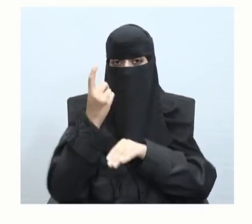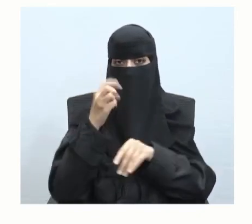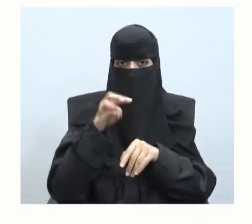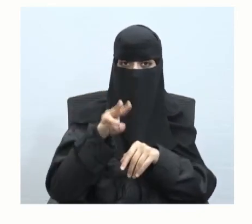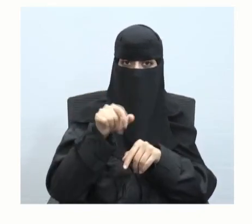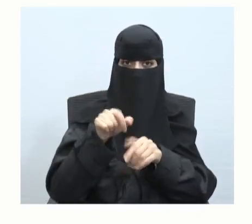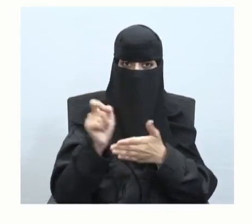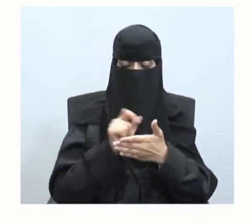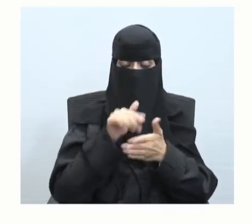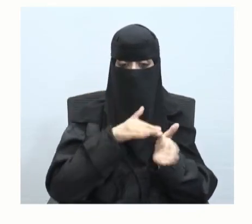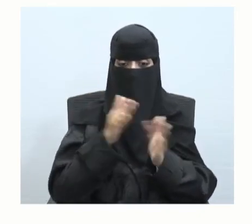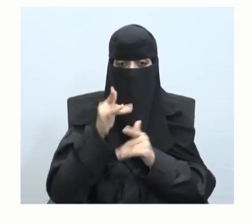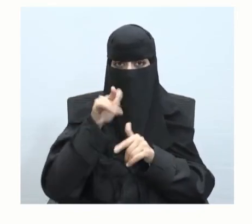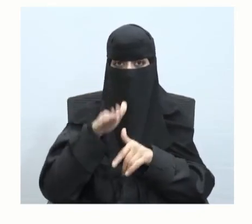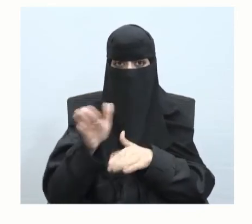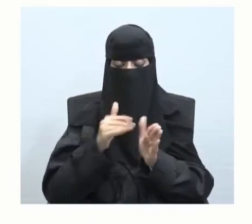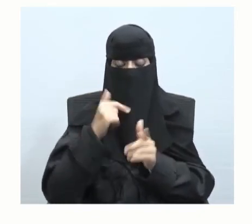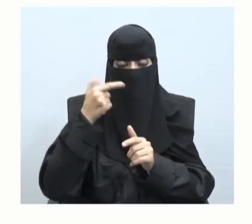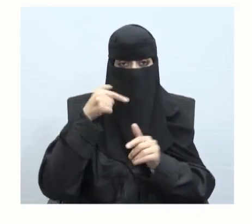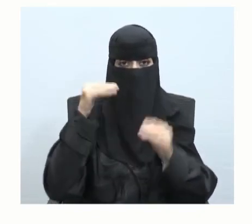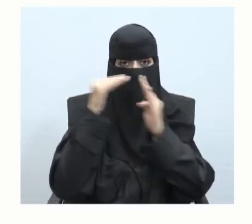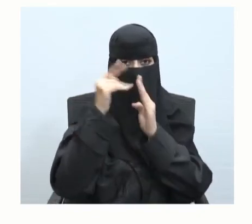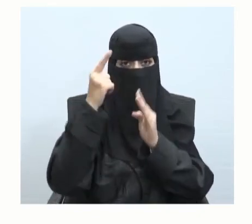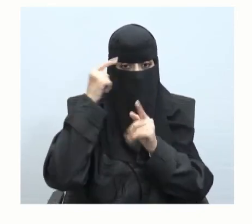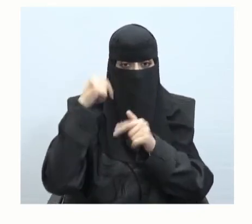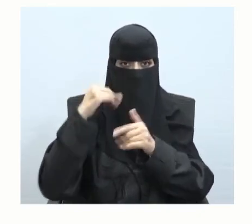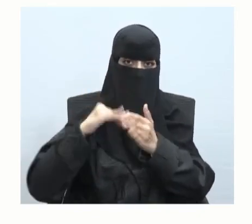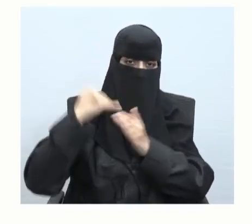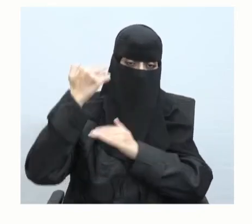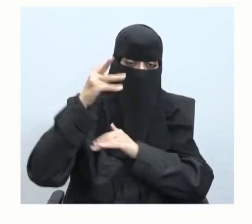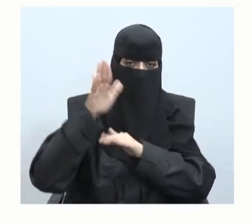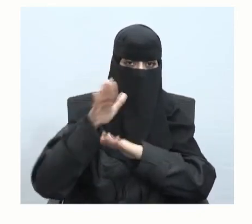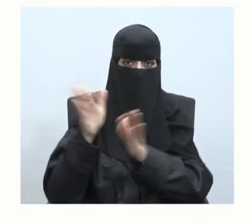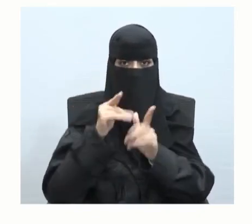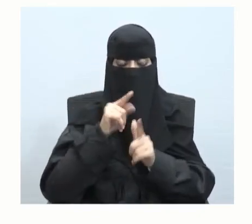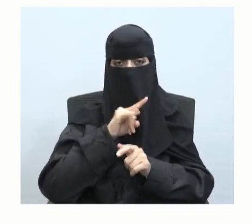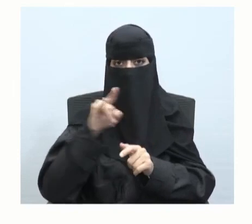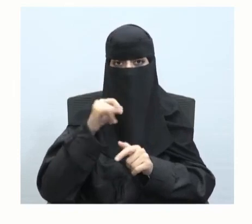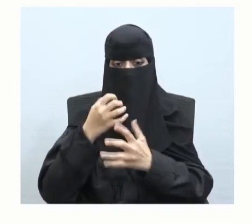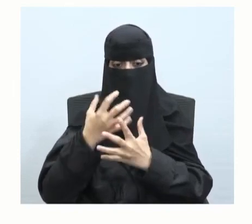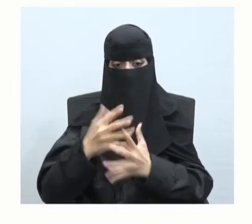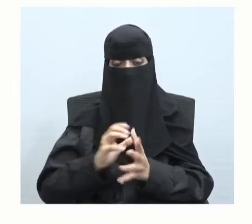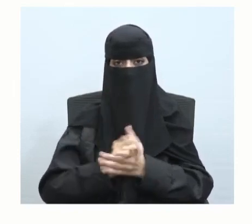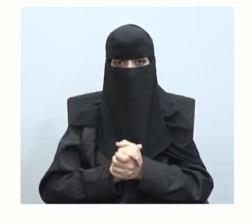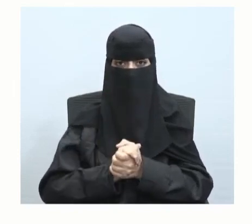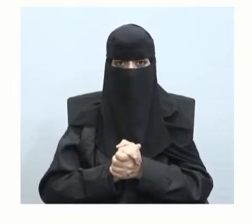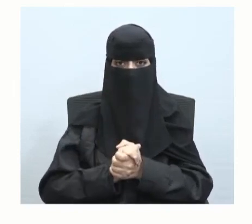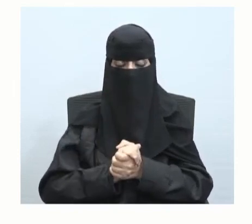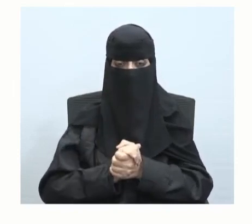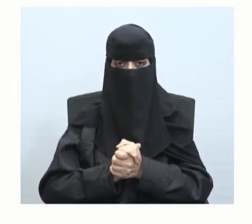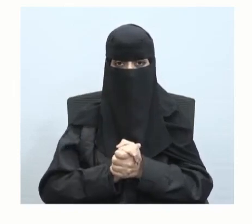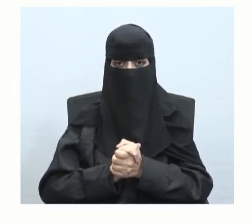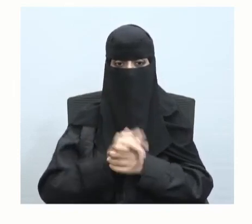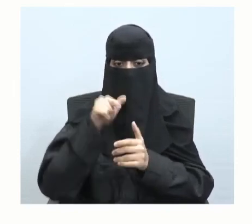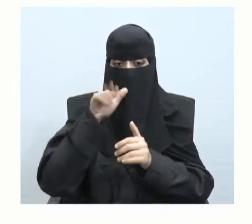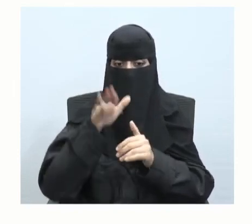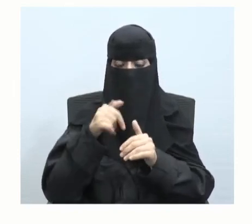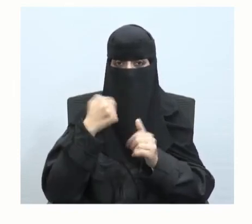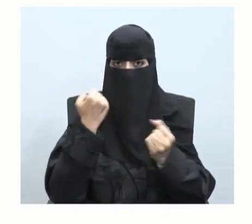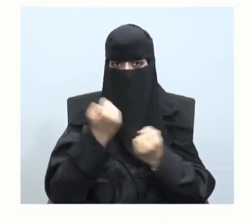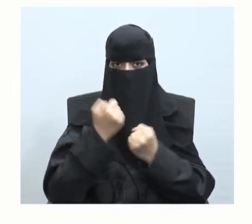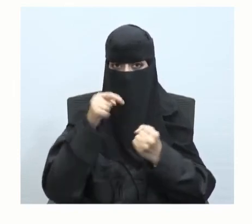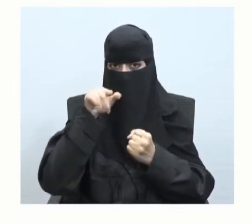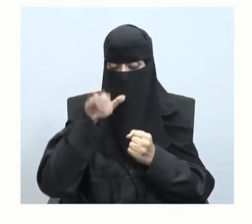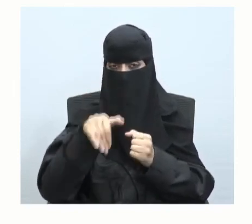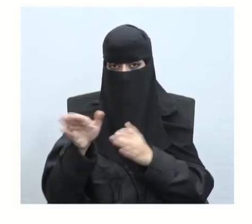سجل هذه المعلومه لديك حتى تعرفها جيدا ولا تخطئ فيها اذا هذا بالنسبه